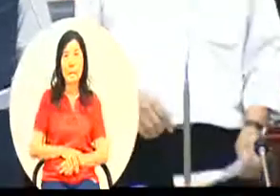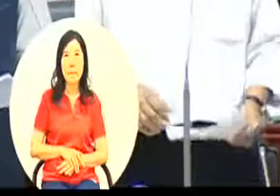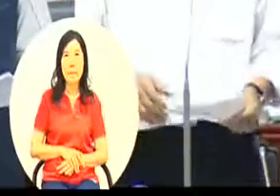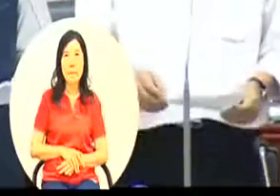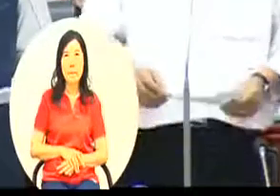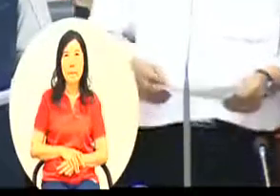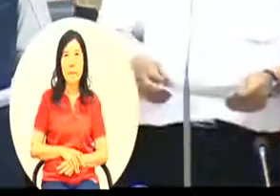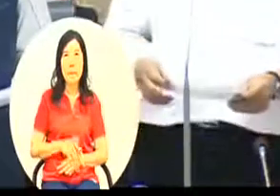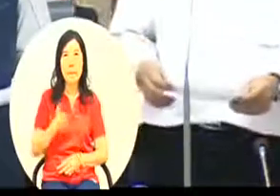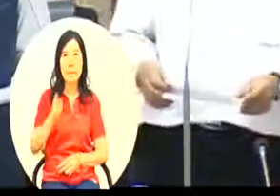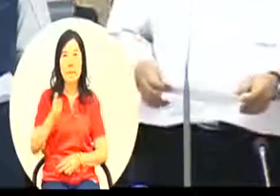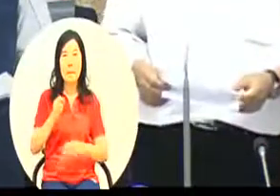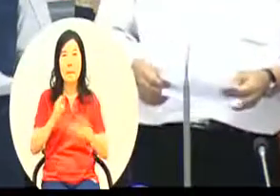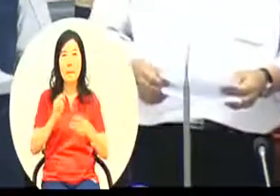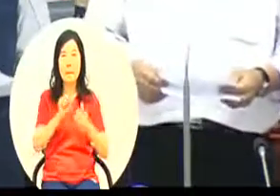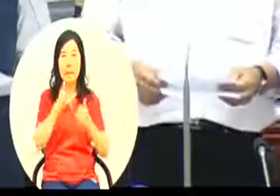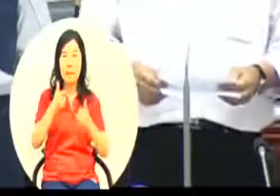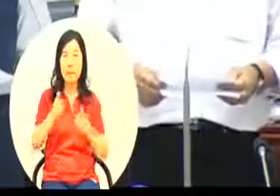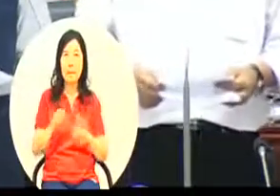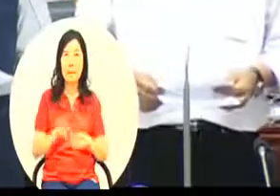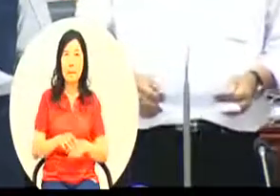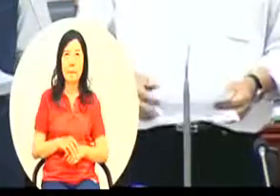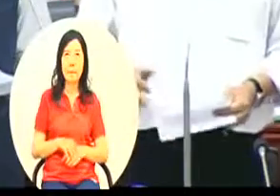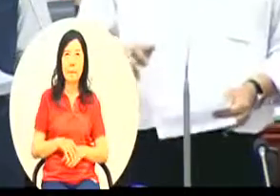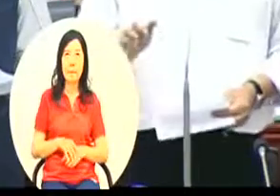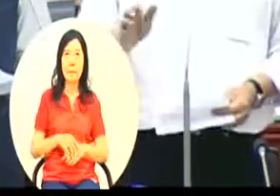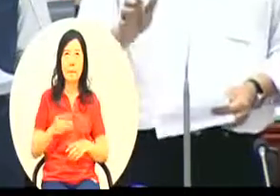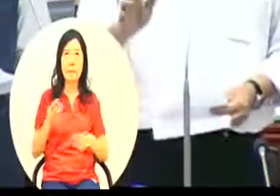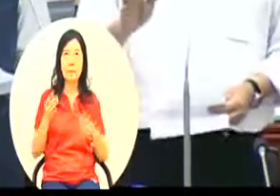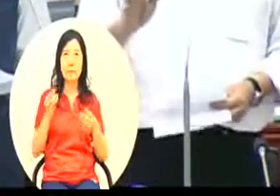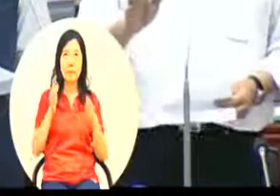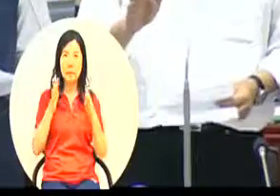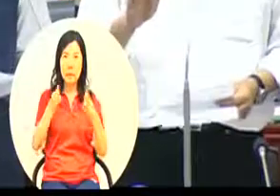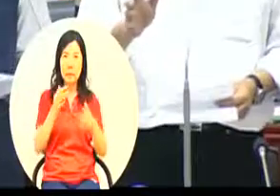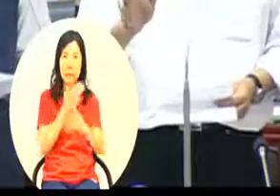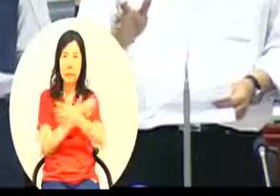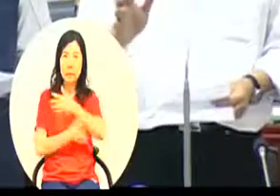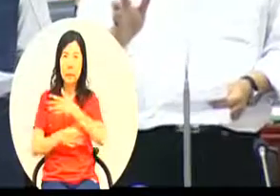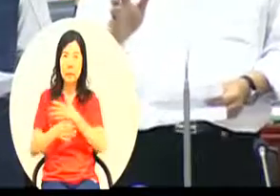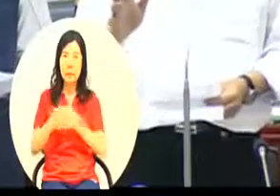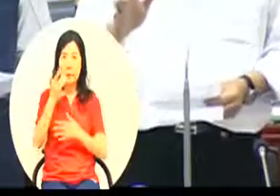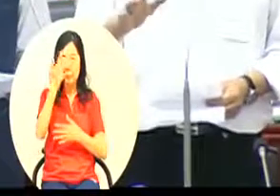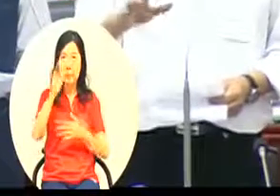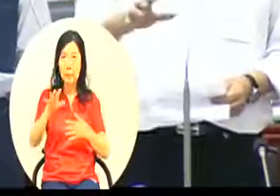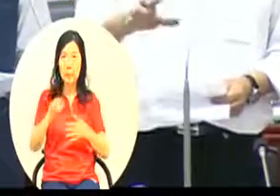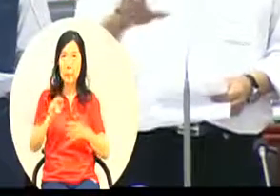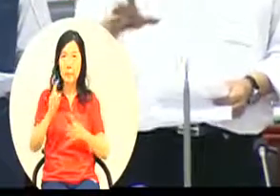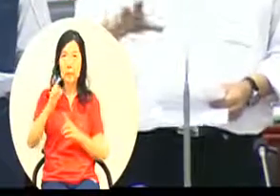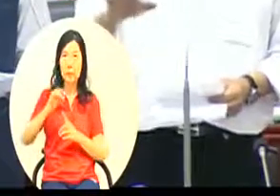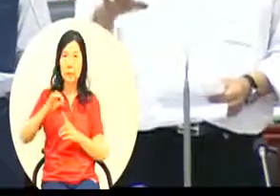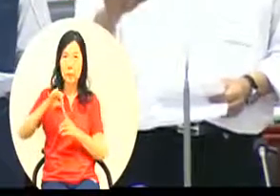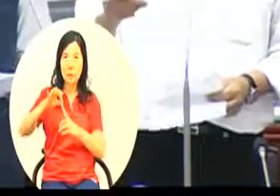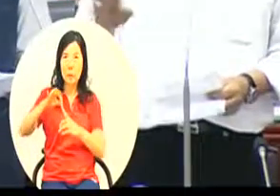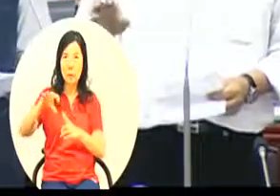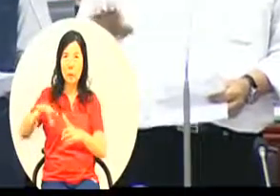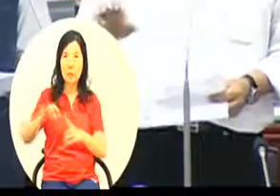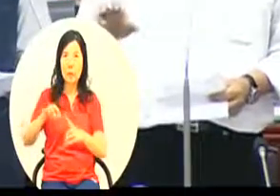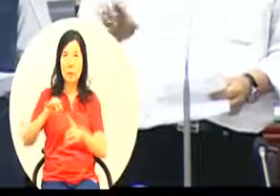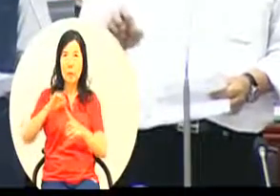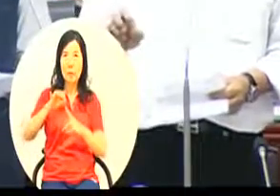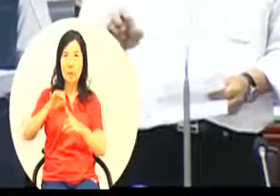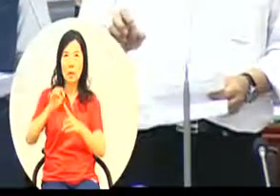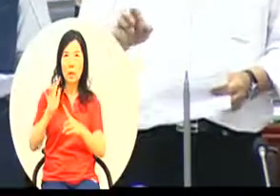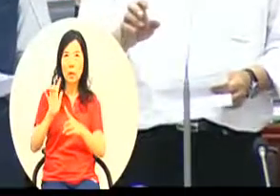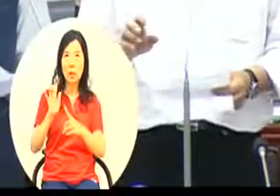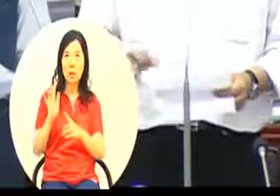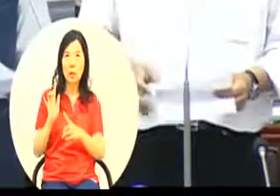主席，谢谢议员哈。那个有关我们对于无障碍这个公车站。这公车站或者这公车亭的这